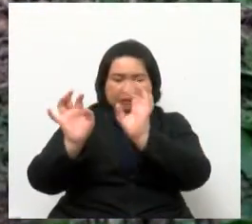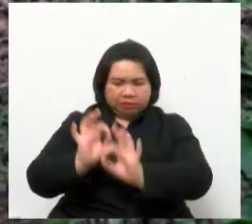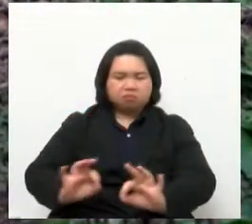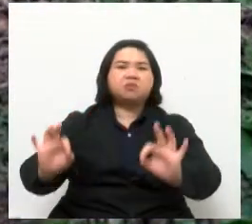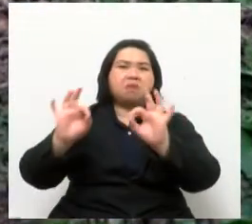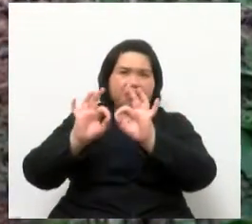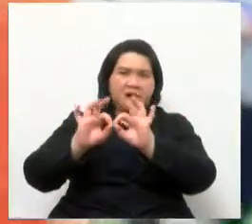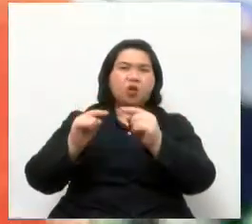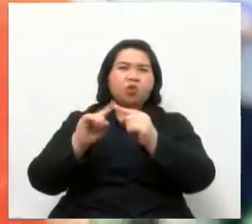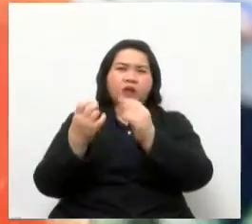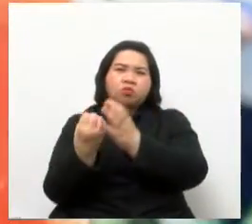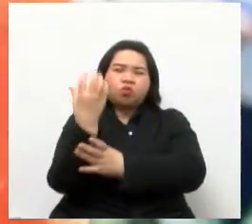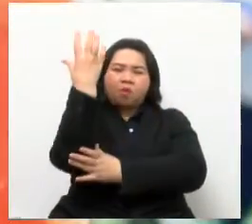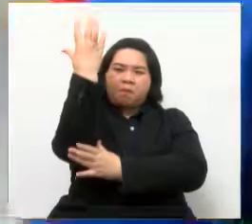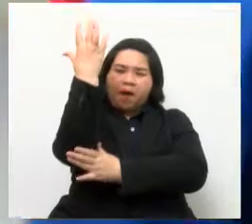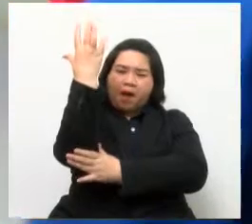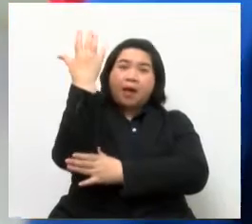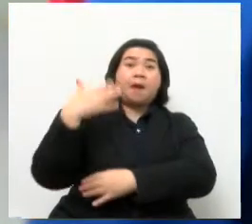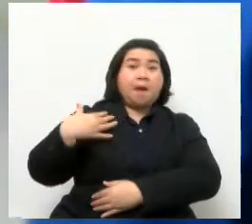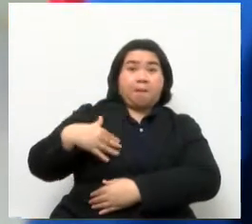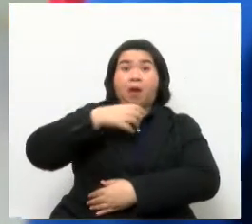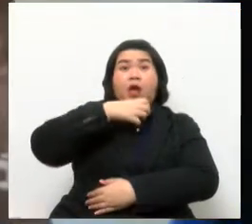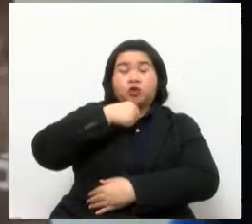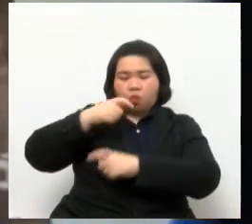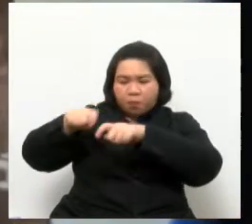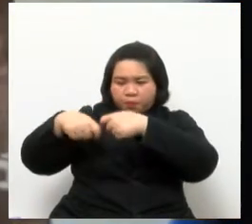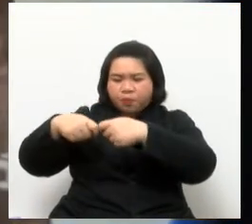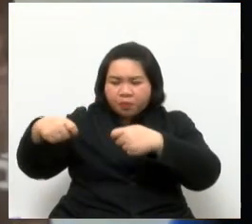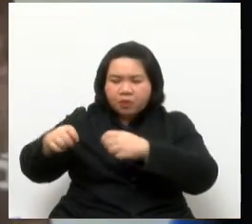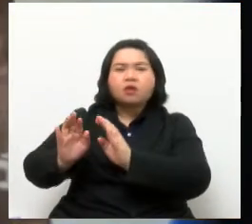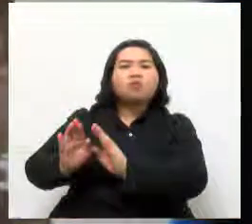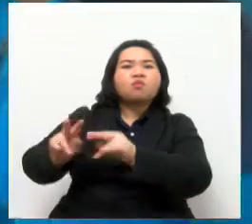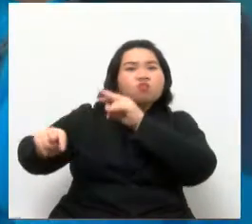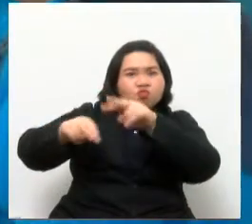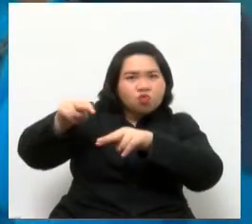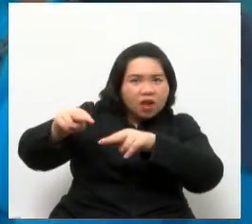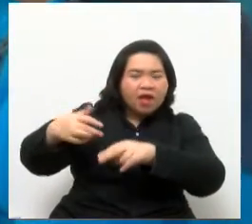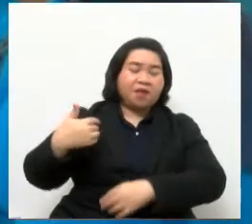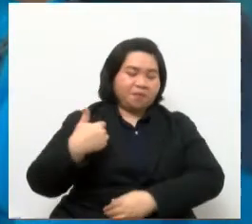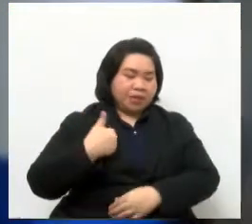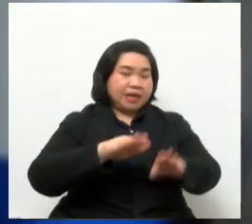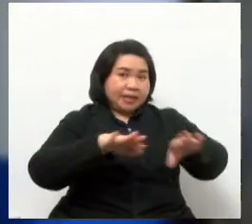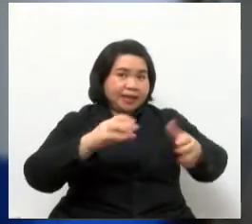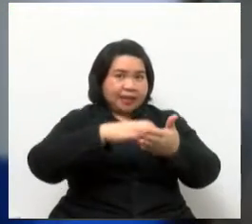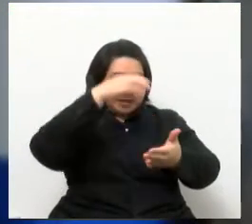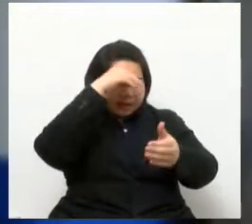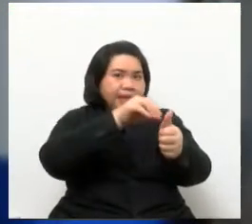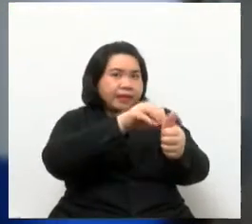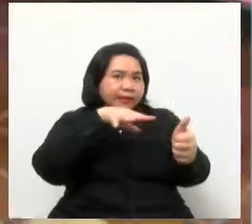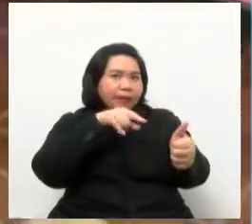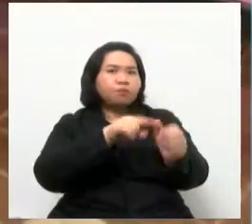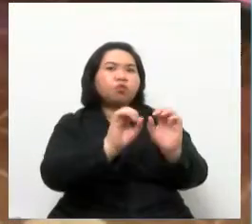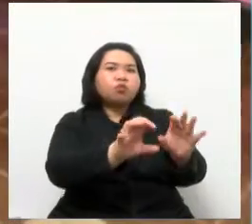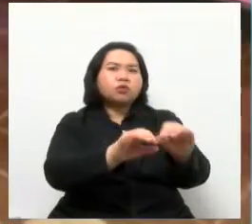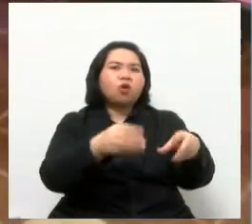กับการบวชป่าตลอดจนส่งเสริมการจัดการเรียนรู้ของนักเรียนแกนนำโดยใช้การจัดการเรียนรู้